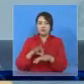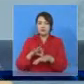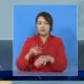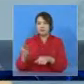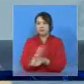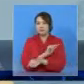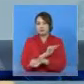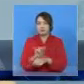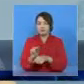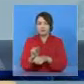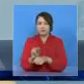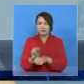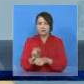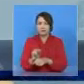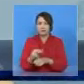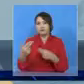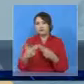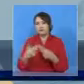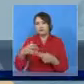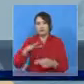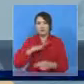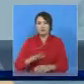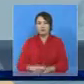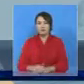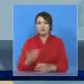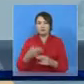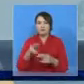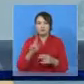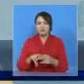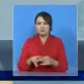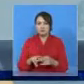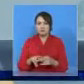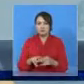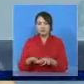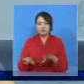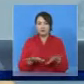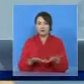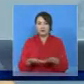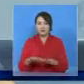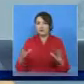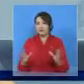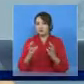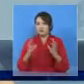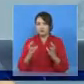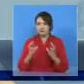ем алуға кедергісін тигізеді әрине. Сондықтан осы шараларды сақтап,